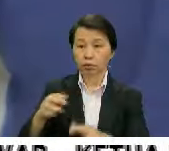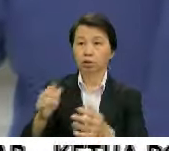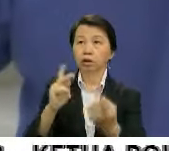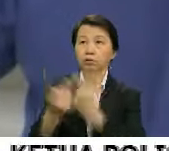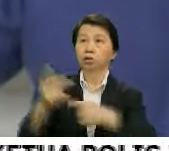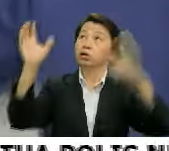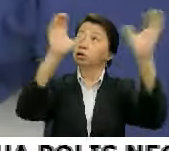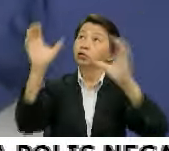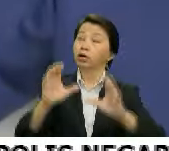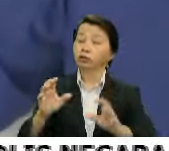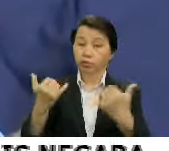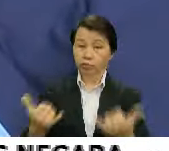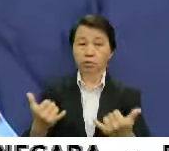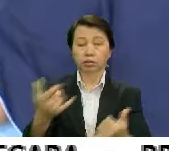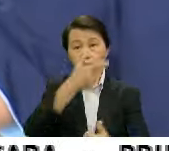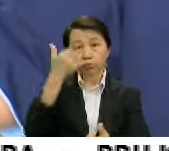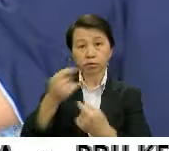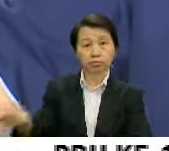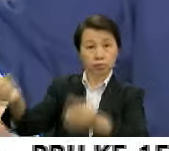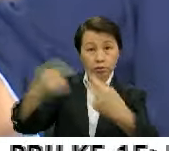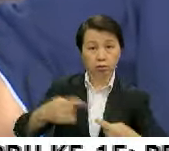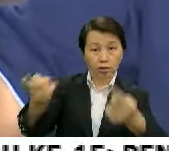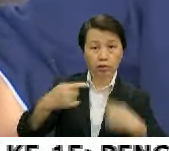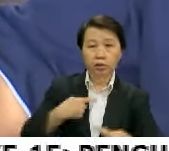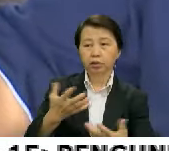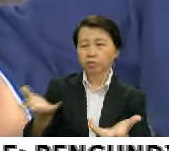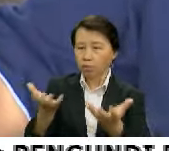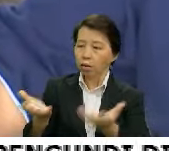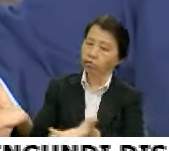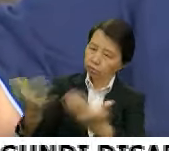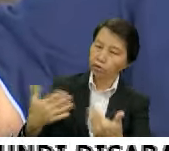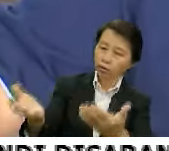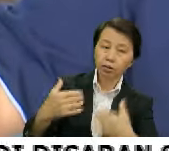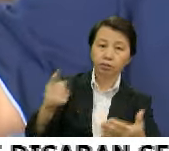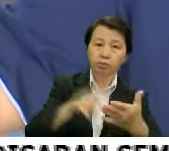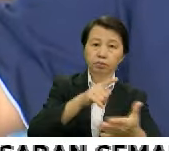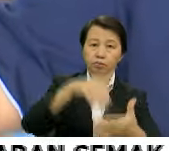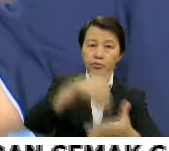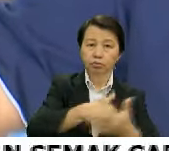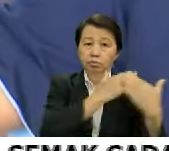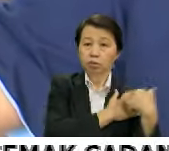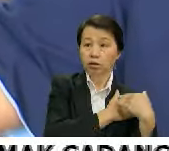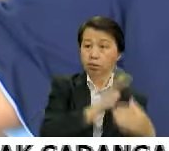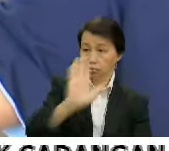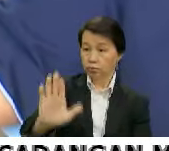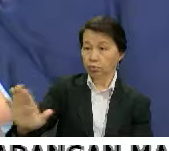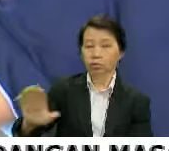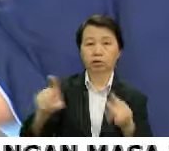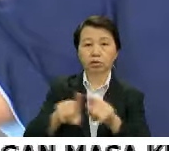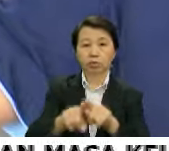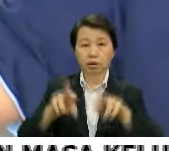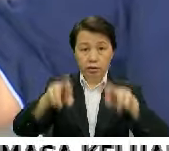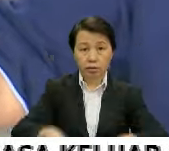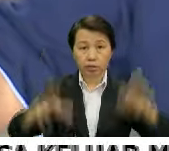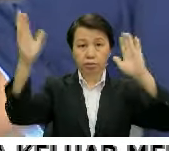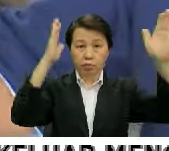dengan keadaan cuaca sekarang ini kerana kehadiran mereka amat kita perlukan untuk menjalankan tanggungjawab mereka sebagai